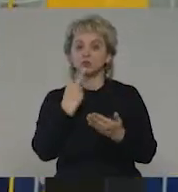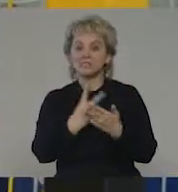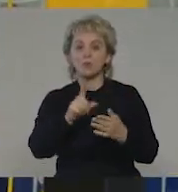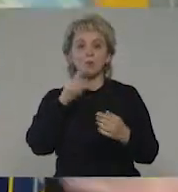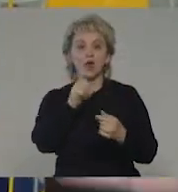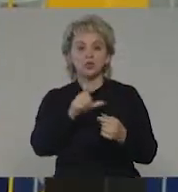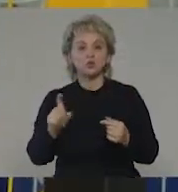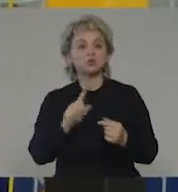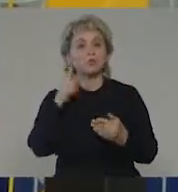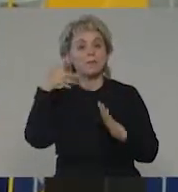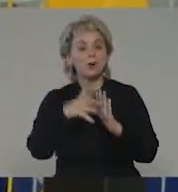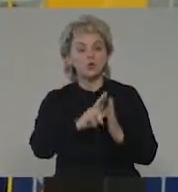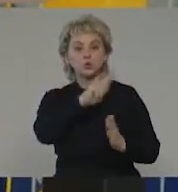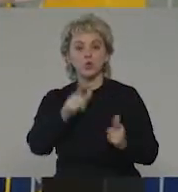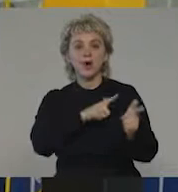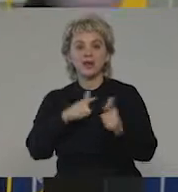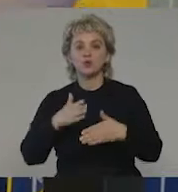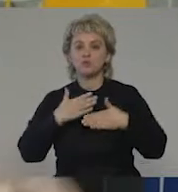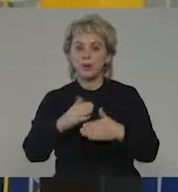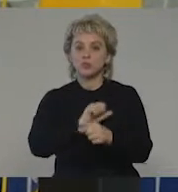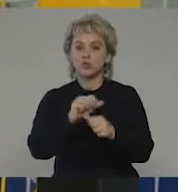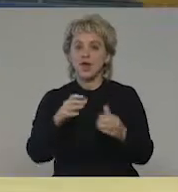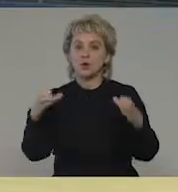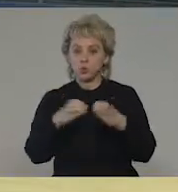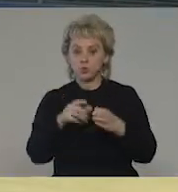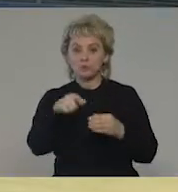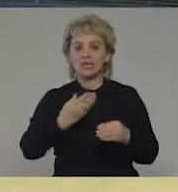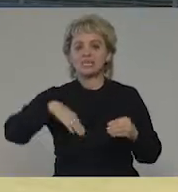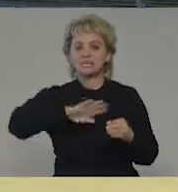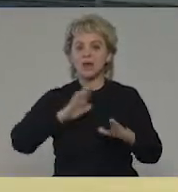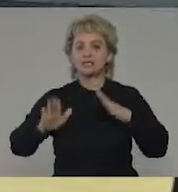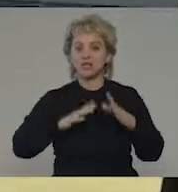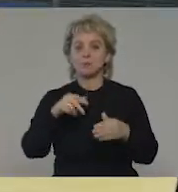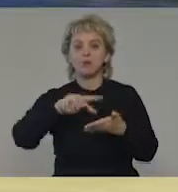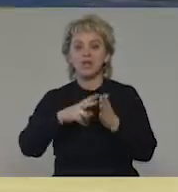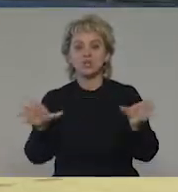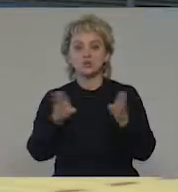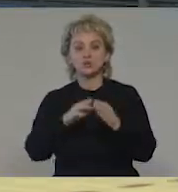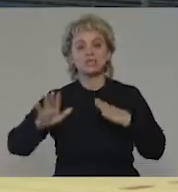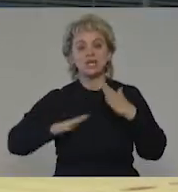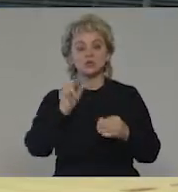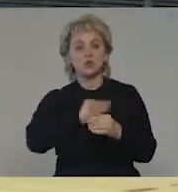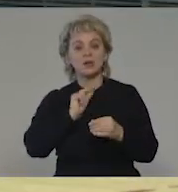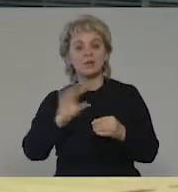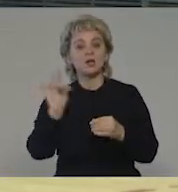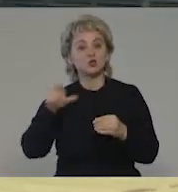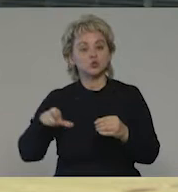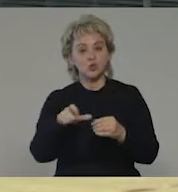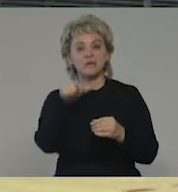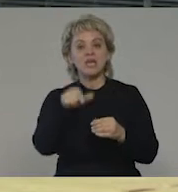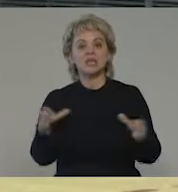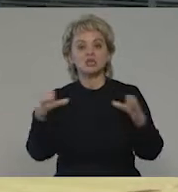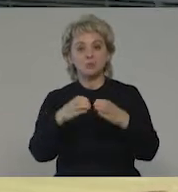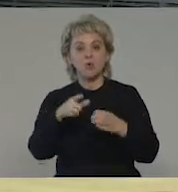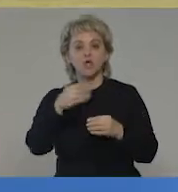просматривать молодежку, чтобы понять, кто готов помочь основе. Испанский наставник планирует совмещать тренерскую работу в Ростов-Доне и